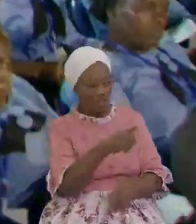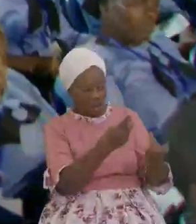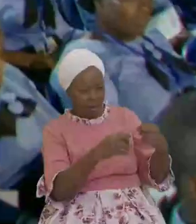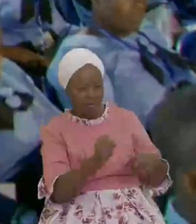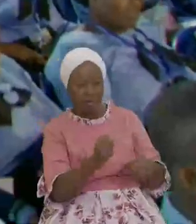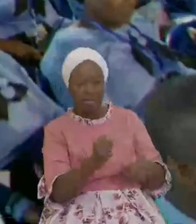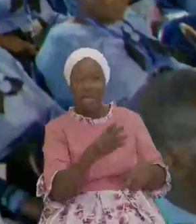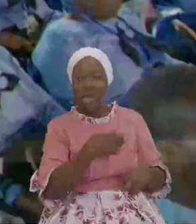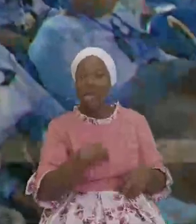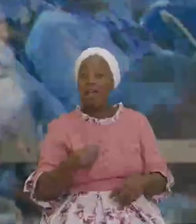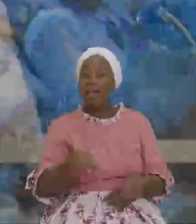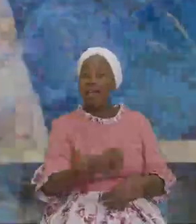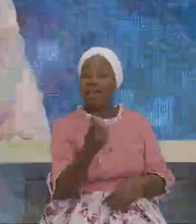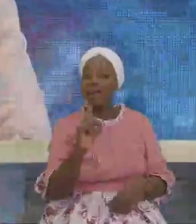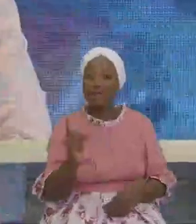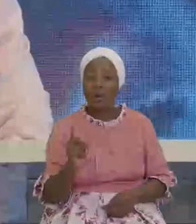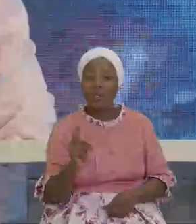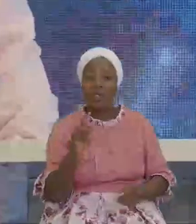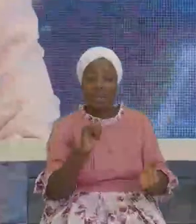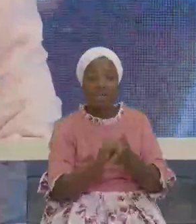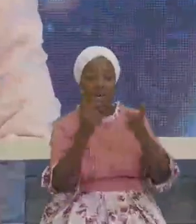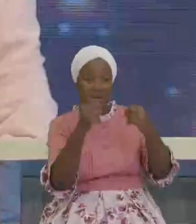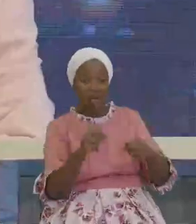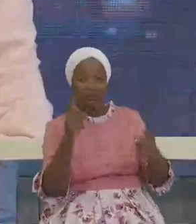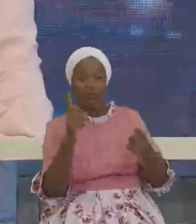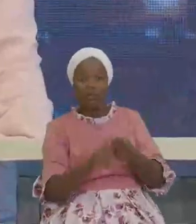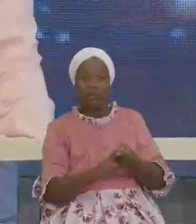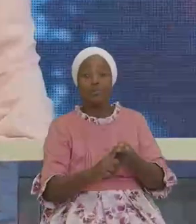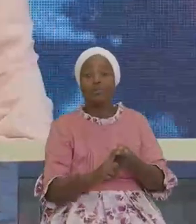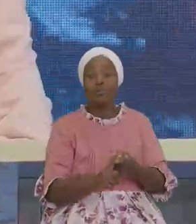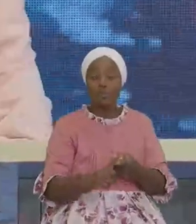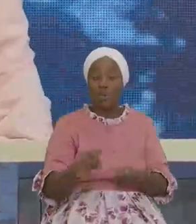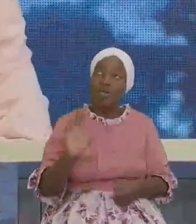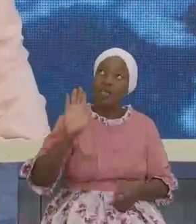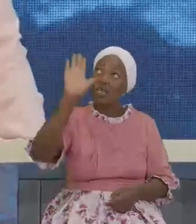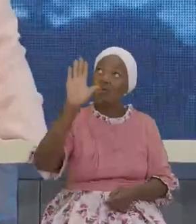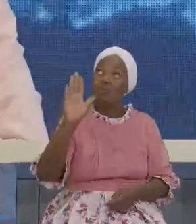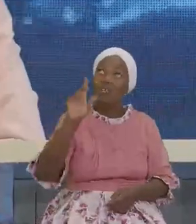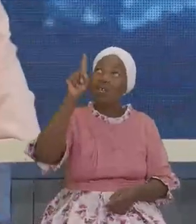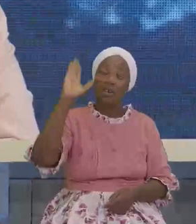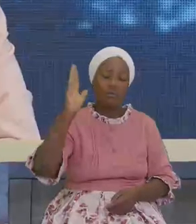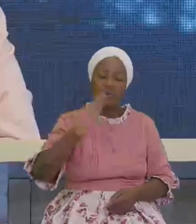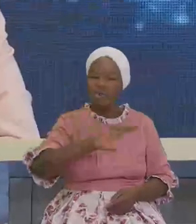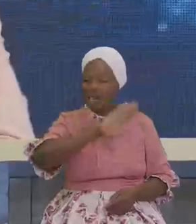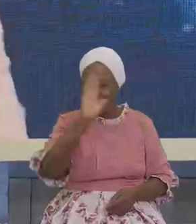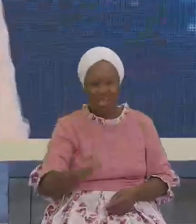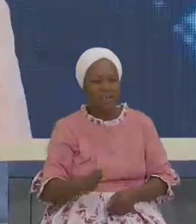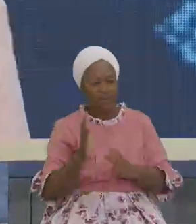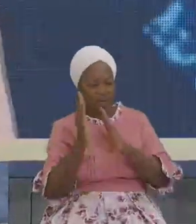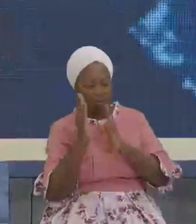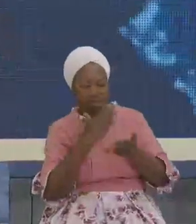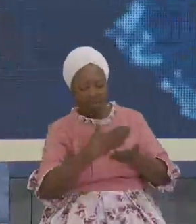vient. Et quiconque vient à lui, il ne le rejettera pas.